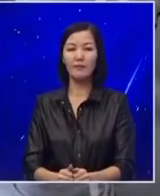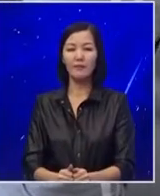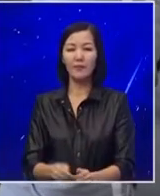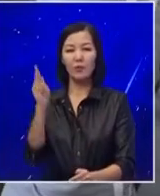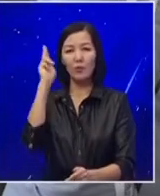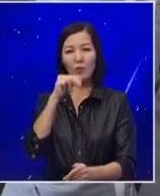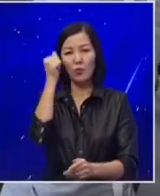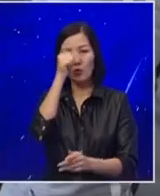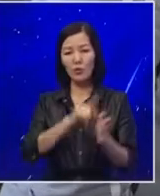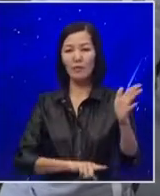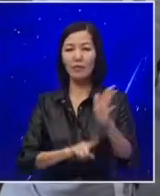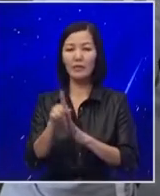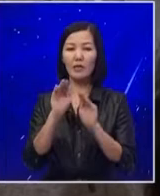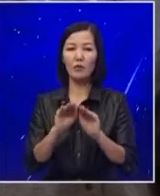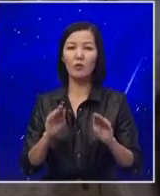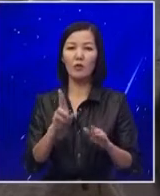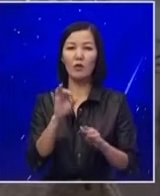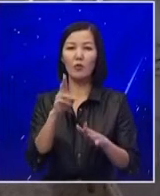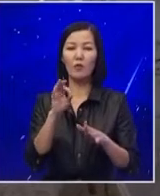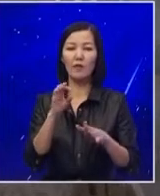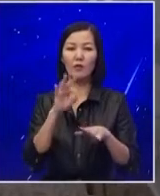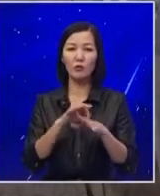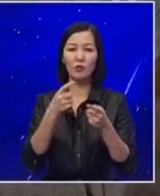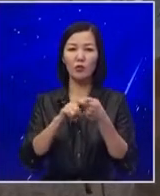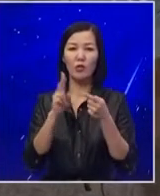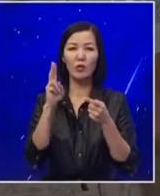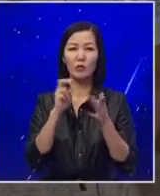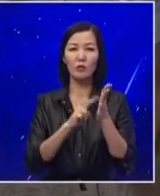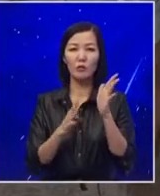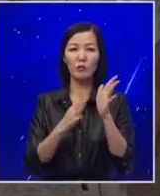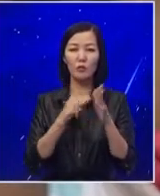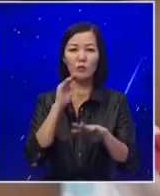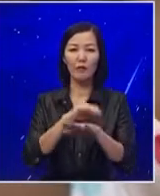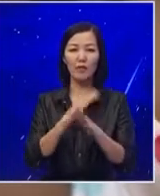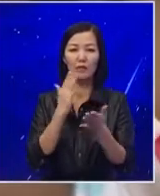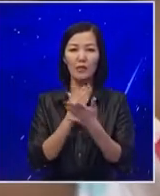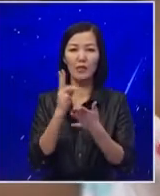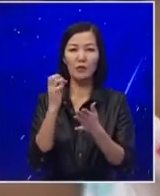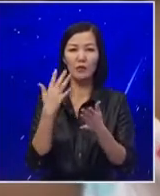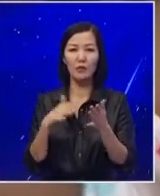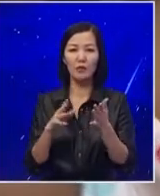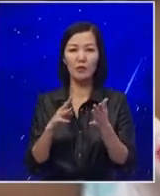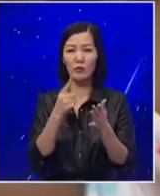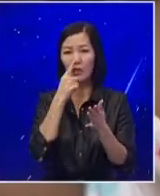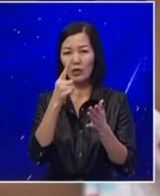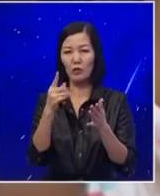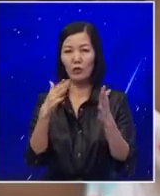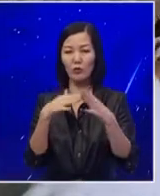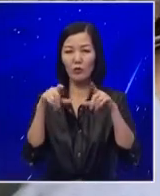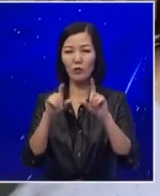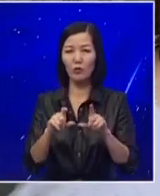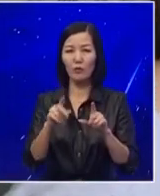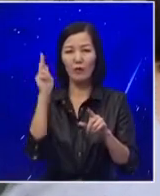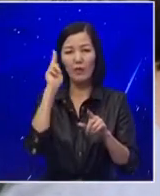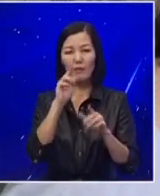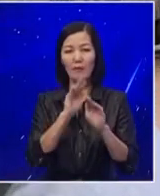жылы басталғалы оқушылар арасында COVID жұқтырудың 279 жағдайы тіркелген, 259 дерек қашықтықтан, яғни үйде отырып, білім